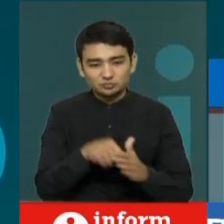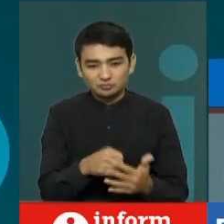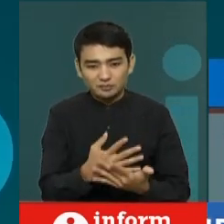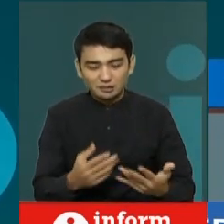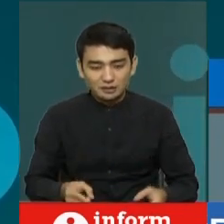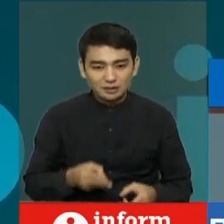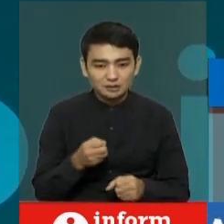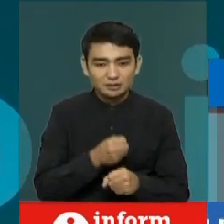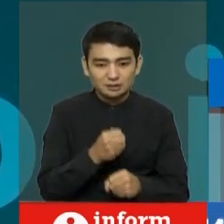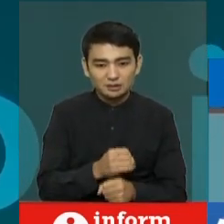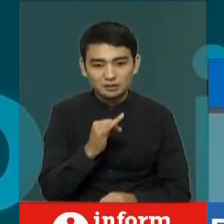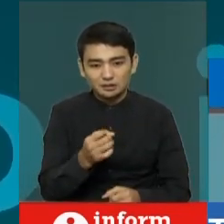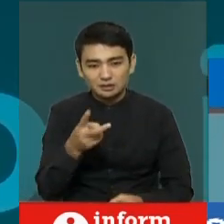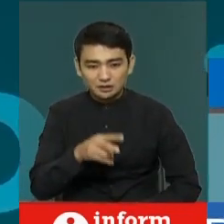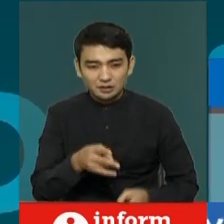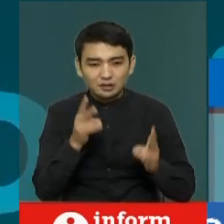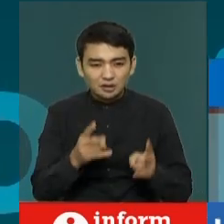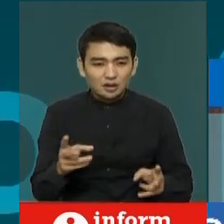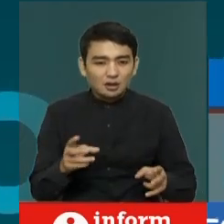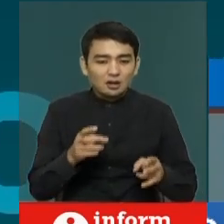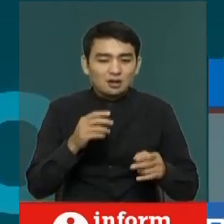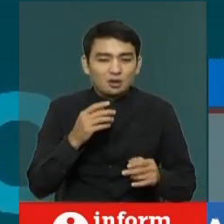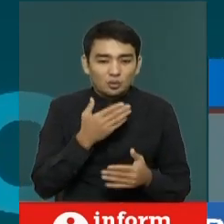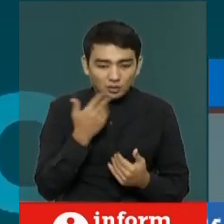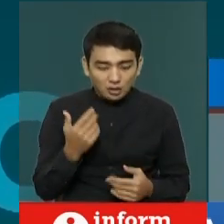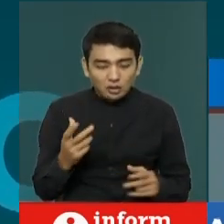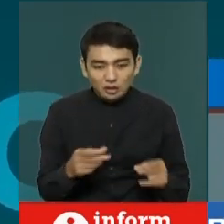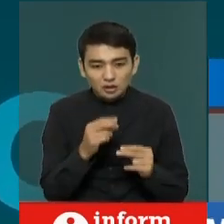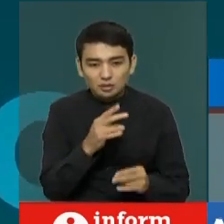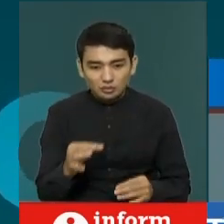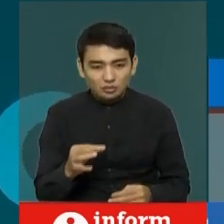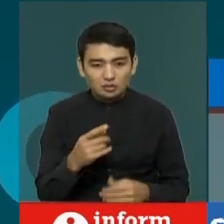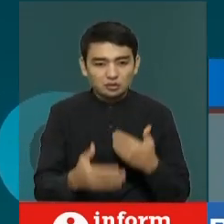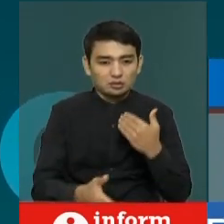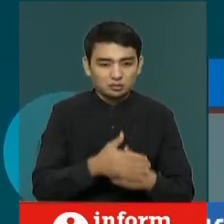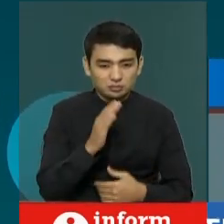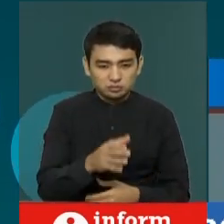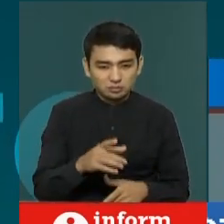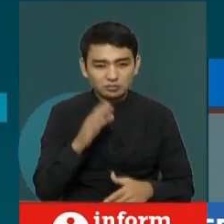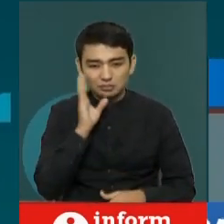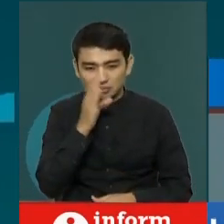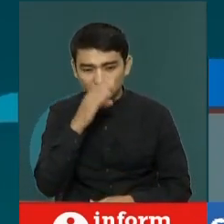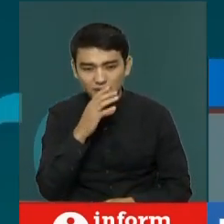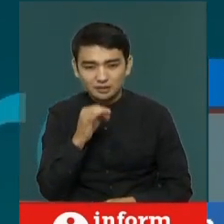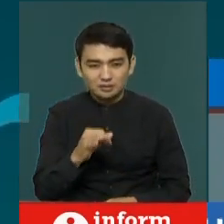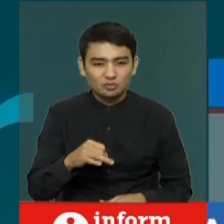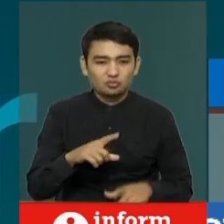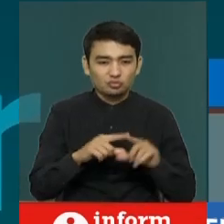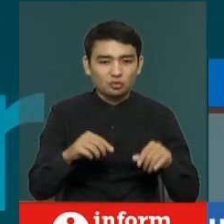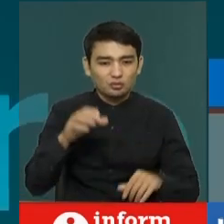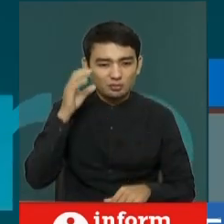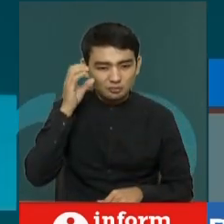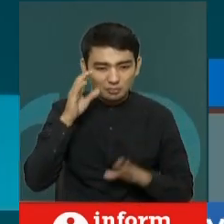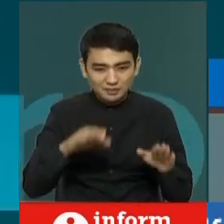участников потасовки незначительные травмы. Все 5 руководителей школ получат выговор или предупреждение. Об этом рассказали в районном отделе образования.